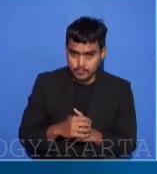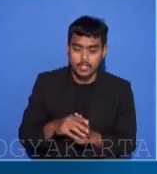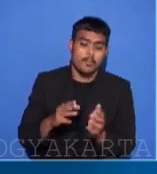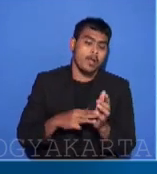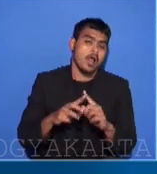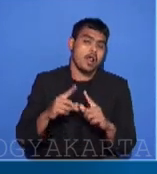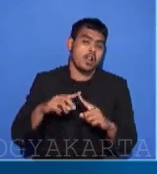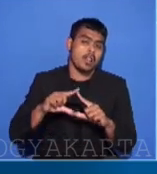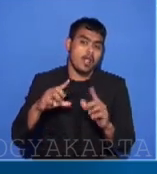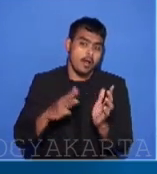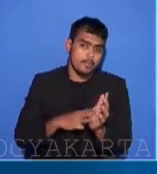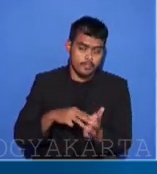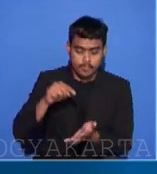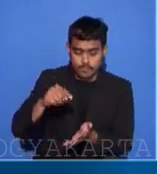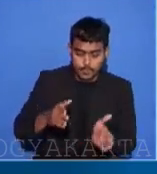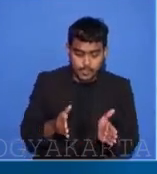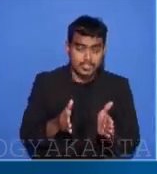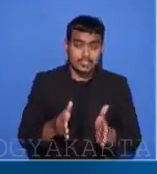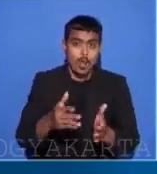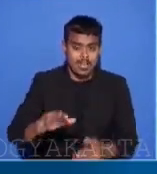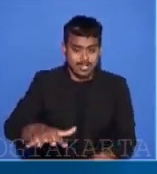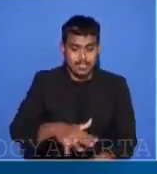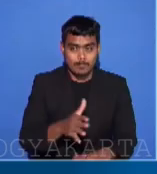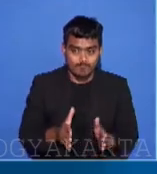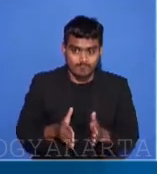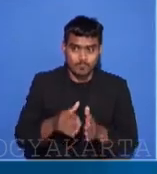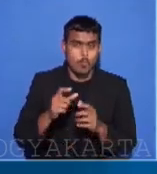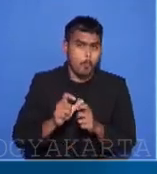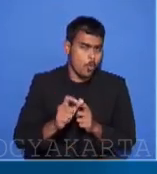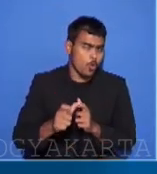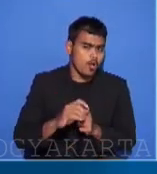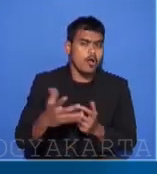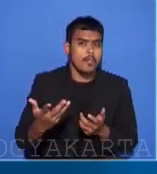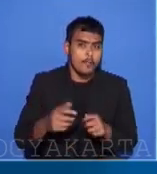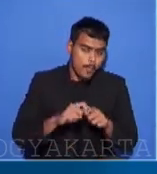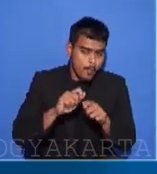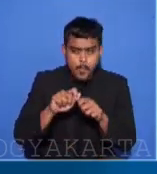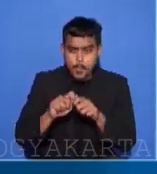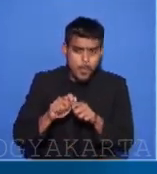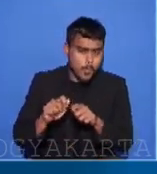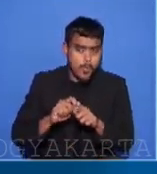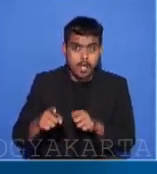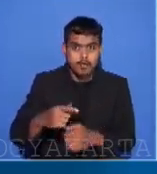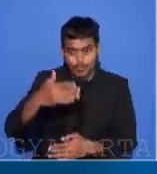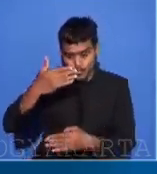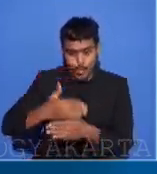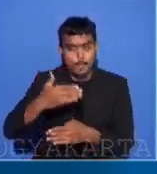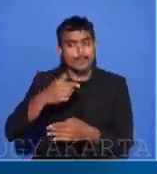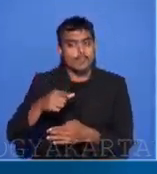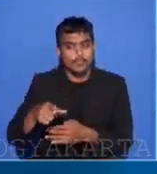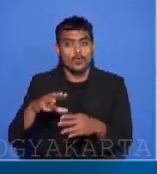kapanewon Kalasan Suparno menyebut saat ini proses perbaikan dan penggantian sarana pendukung guna